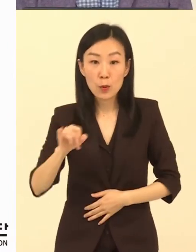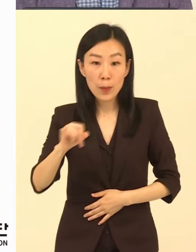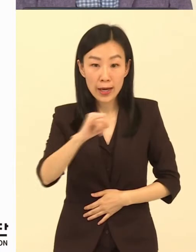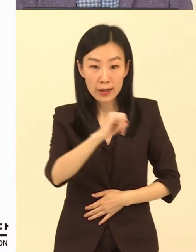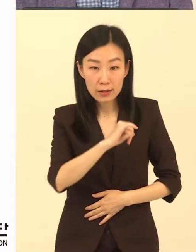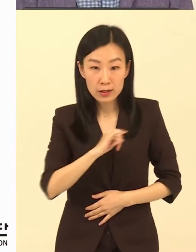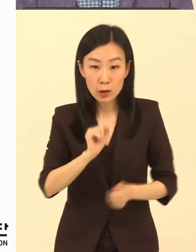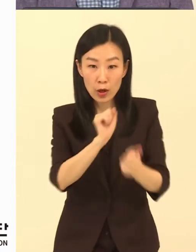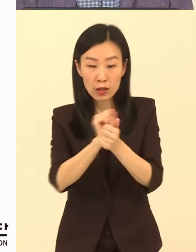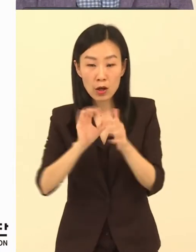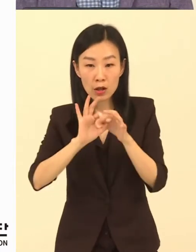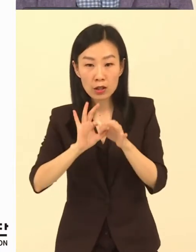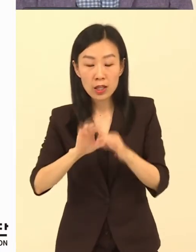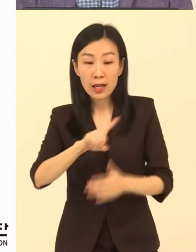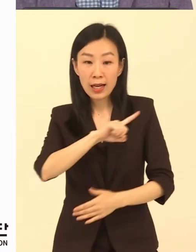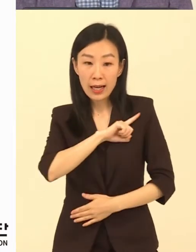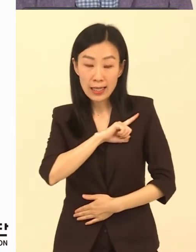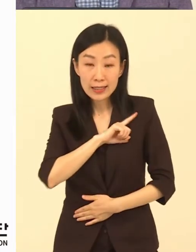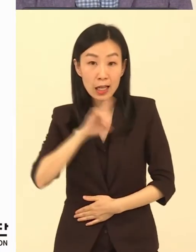내용에 대해서